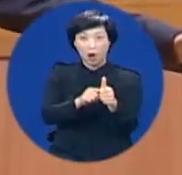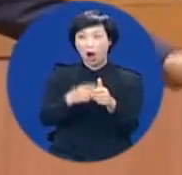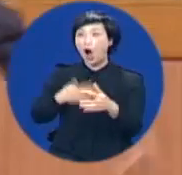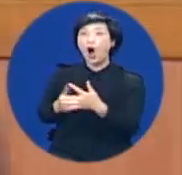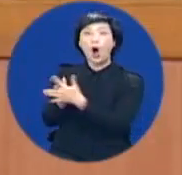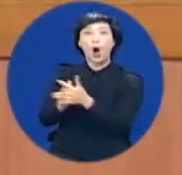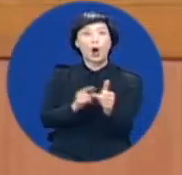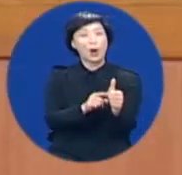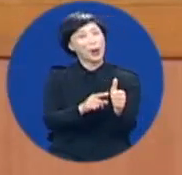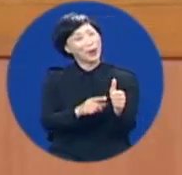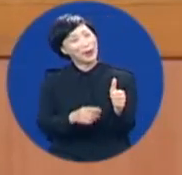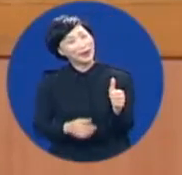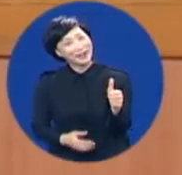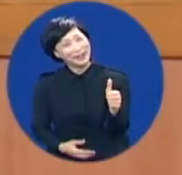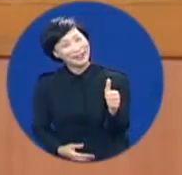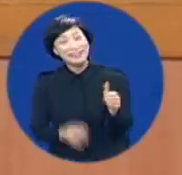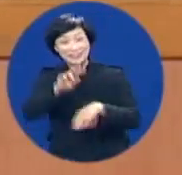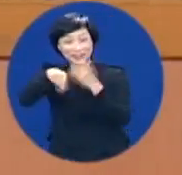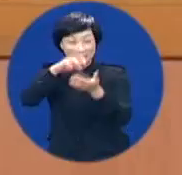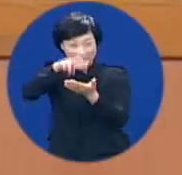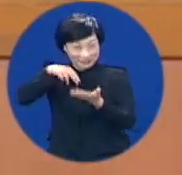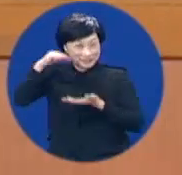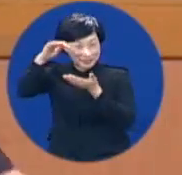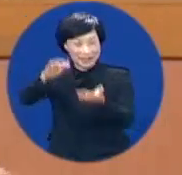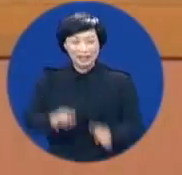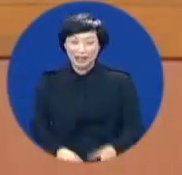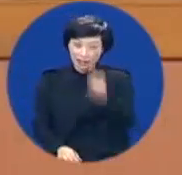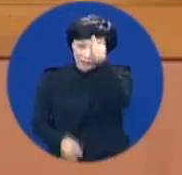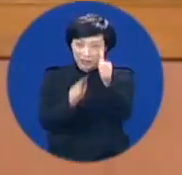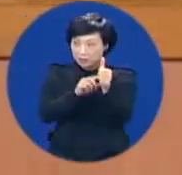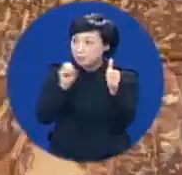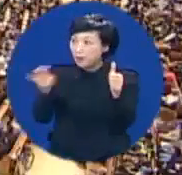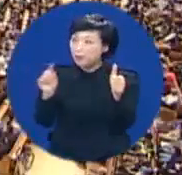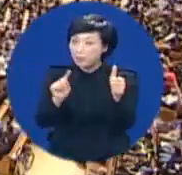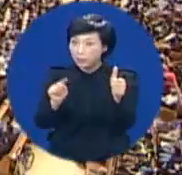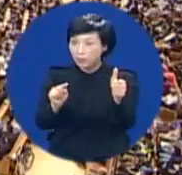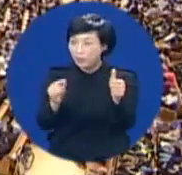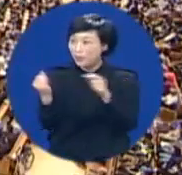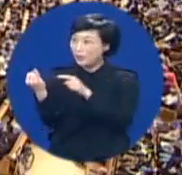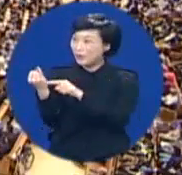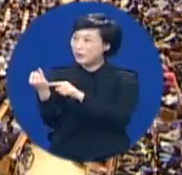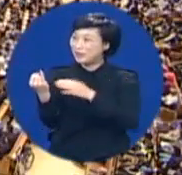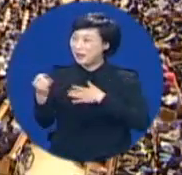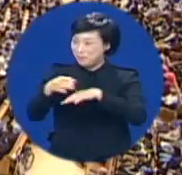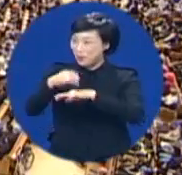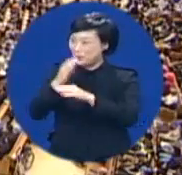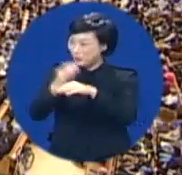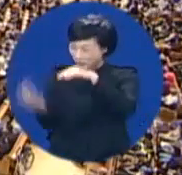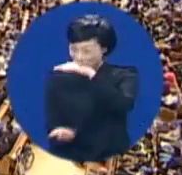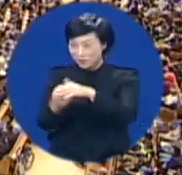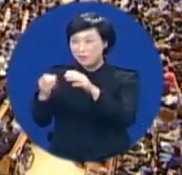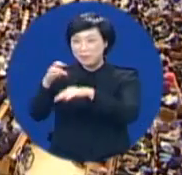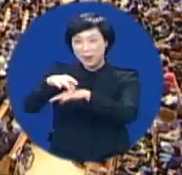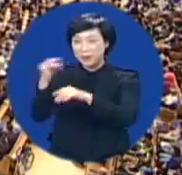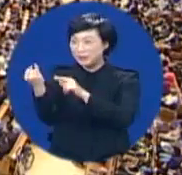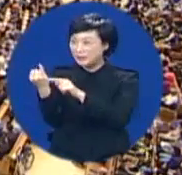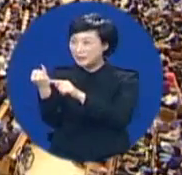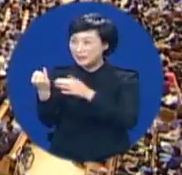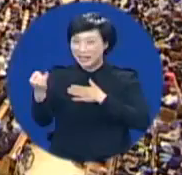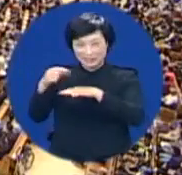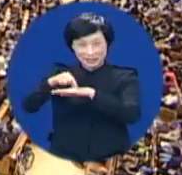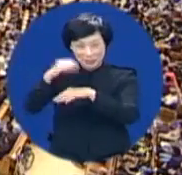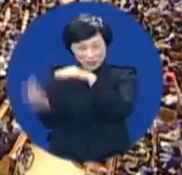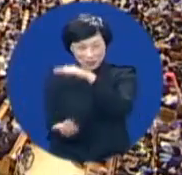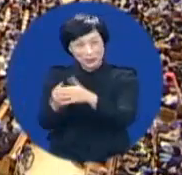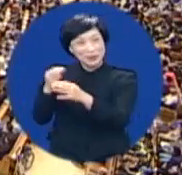겁니다. 읽어봐. 아담이 가로되 이는 뼈 중에 뼈요 살 중에 살이라. 자,